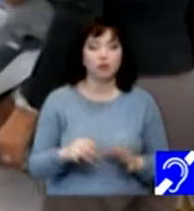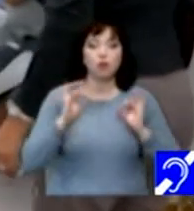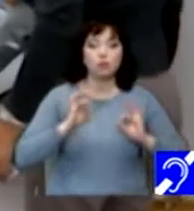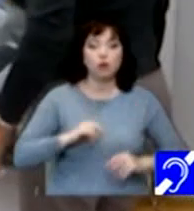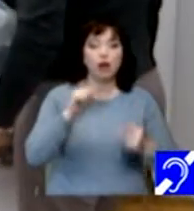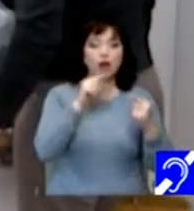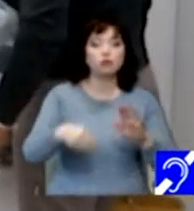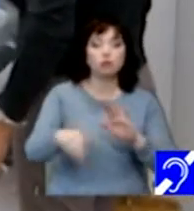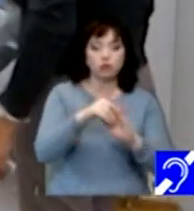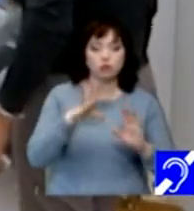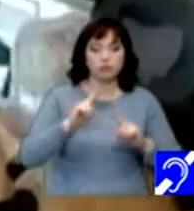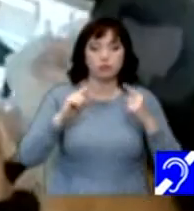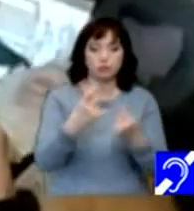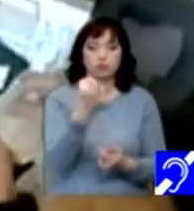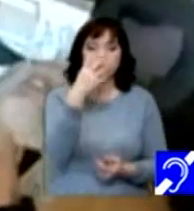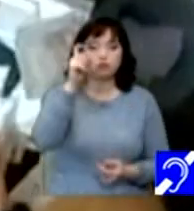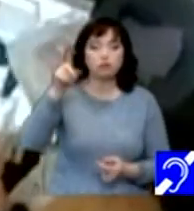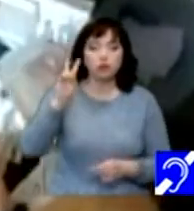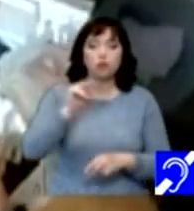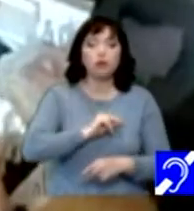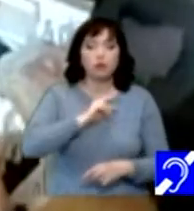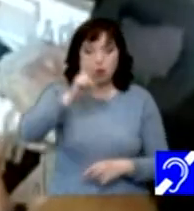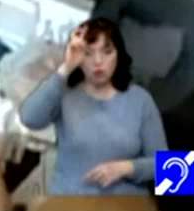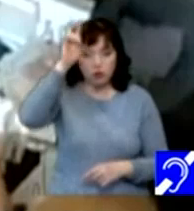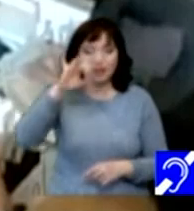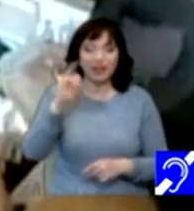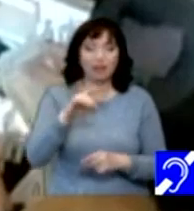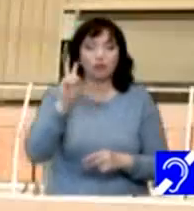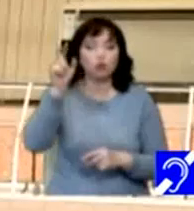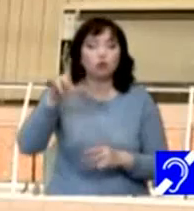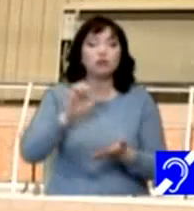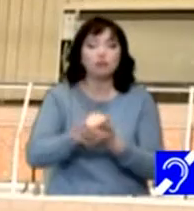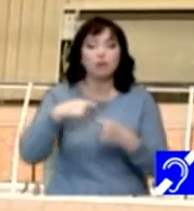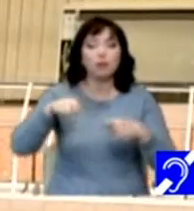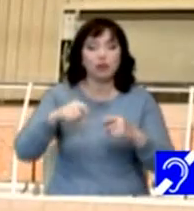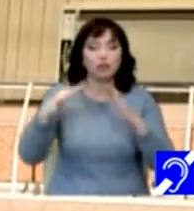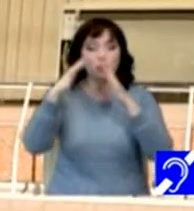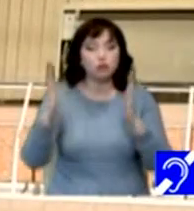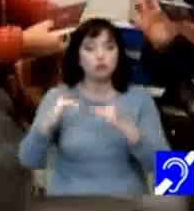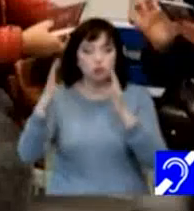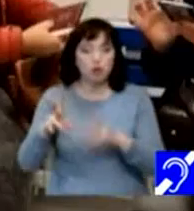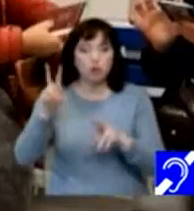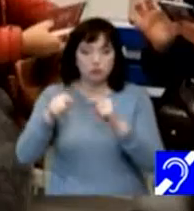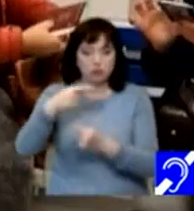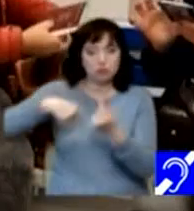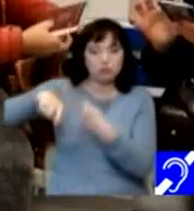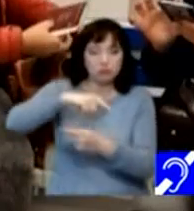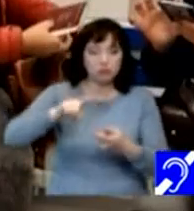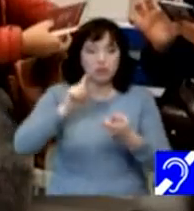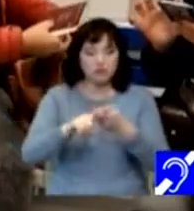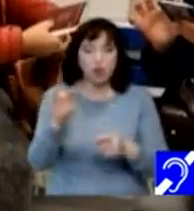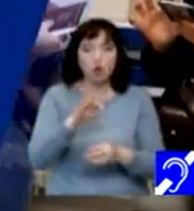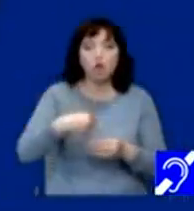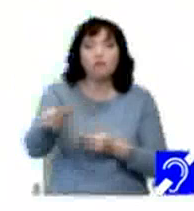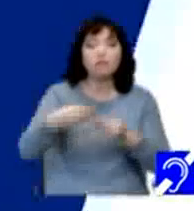Procurorii anticorupție au reținut 14 funcționari publici și agenții imobiliari suspectați de organizarea unei rețele infracționale pentru eliberarea